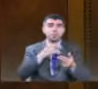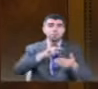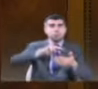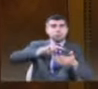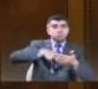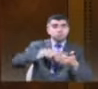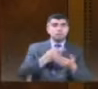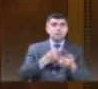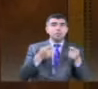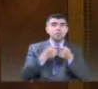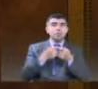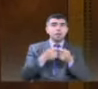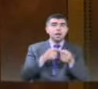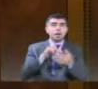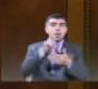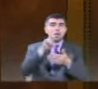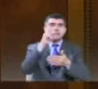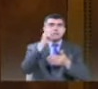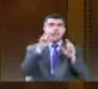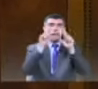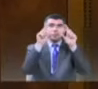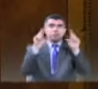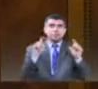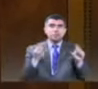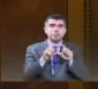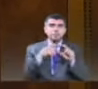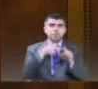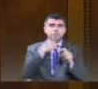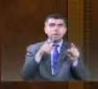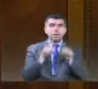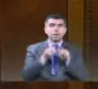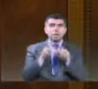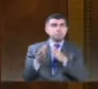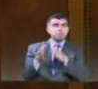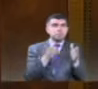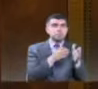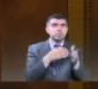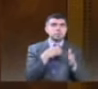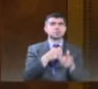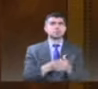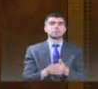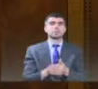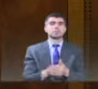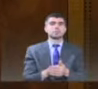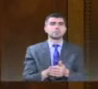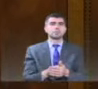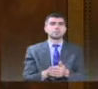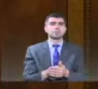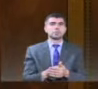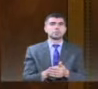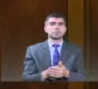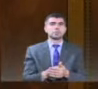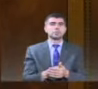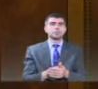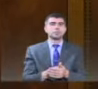وجابوا واحد التصويرة ديالي ديال لاكارت ناسيونال وقالوا واحد جوج كلمات ودازوا، من الطبيعي ما تكونوا جايبين الأخبار لهذا الشيء كاع.